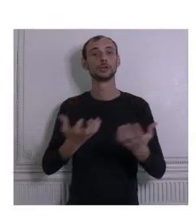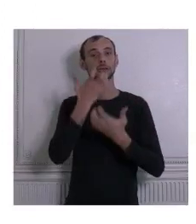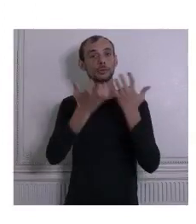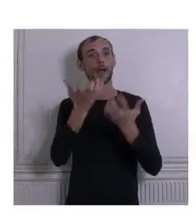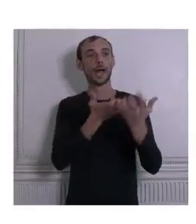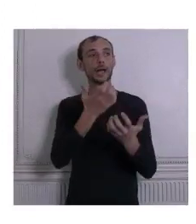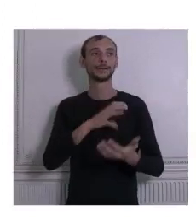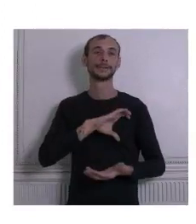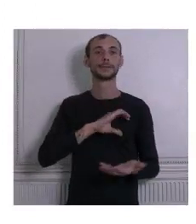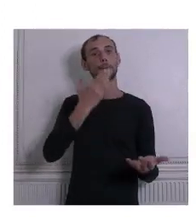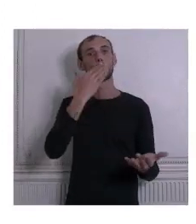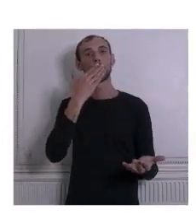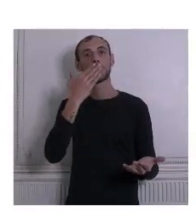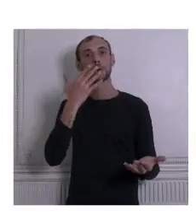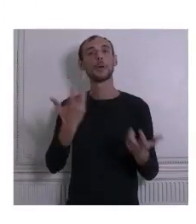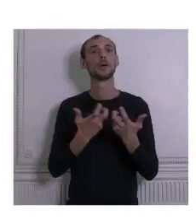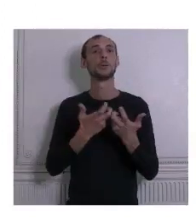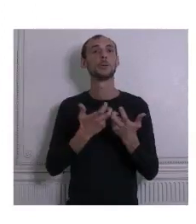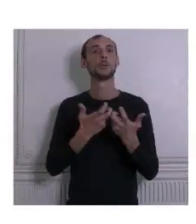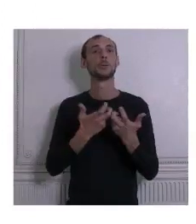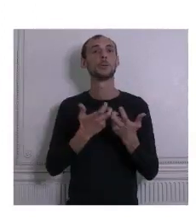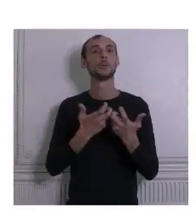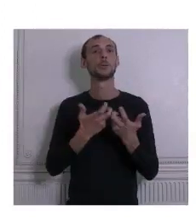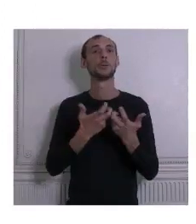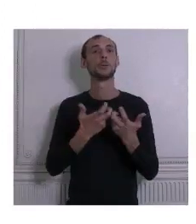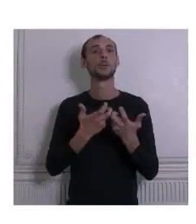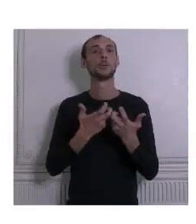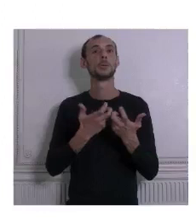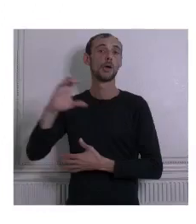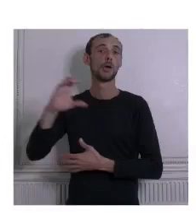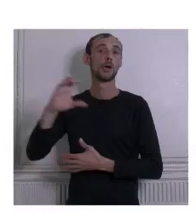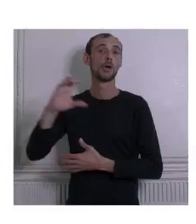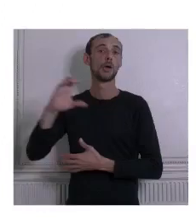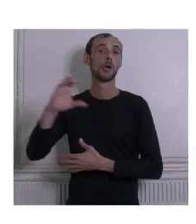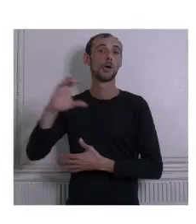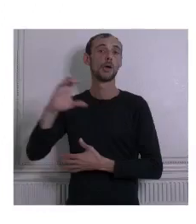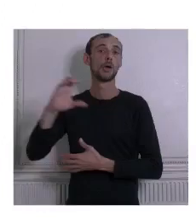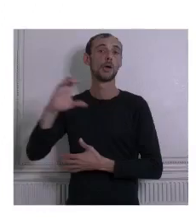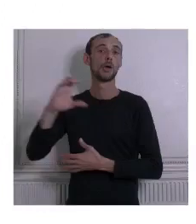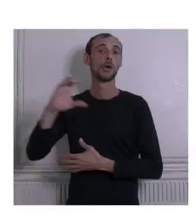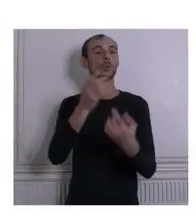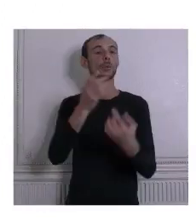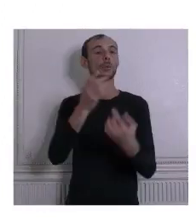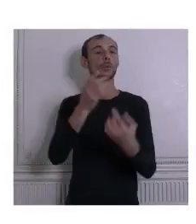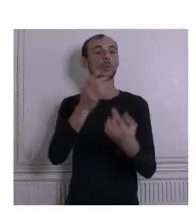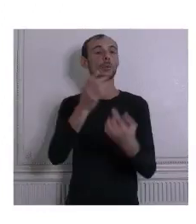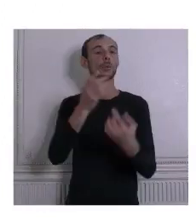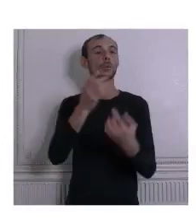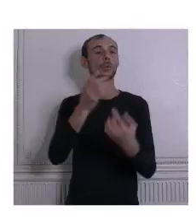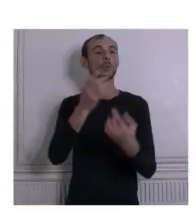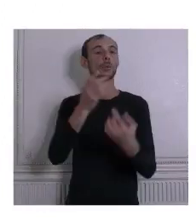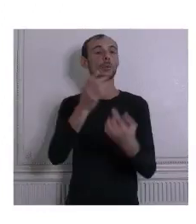première adjointe, avec l'assentiment de l'ensemble du groupe municipal d'être l'une des premières villes, si ce n'est la première en tout cas de cette